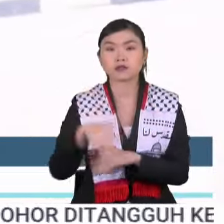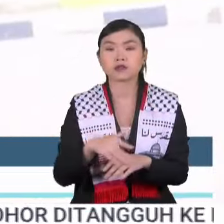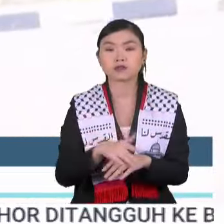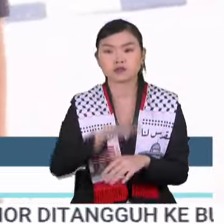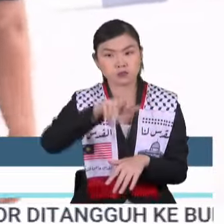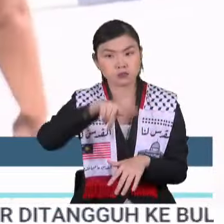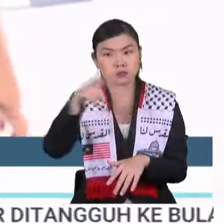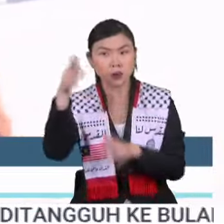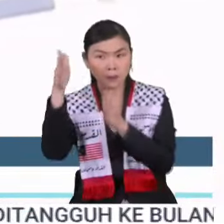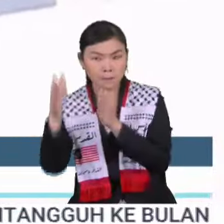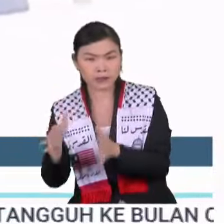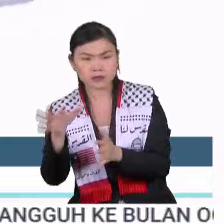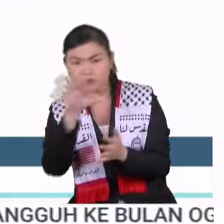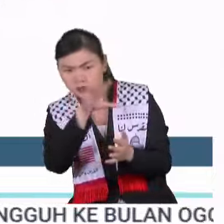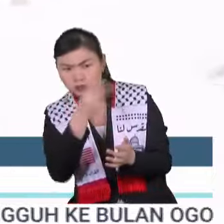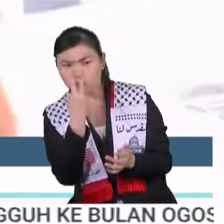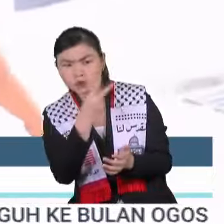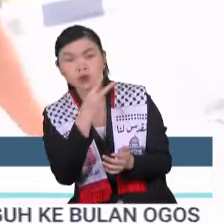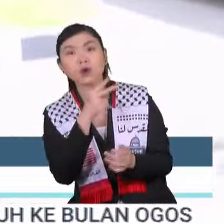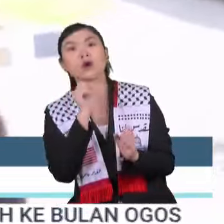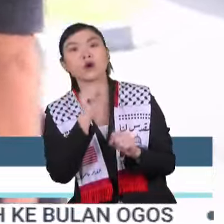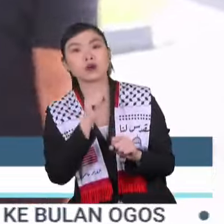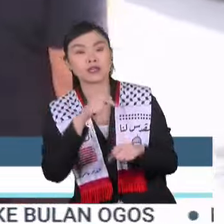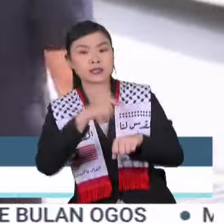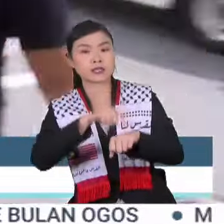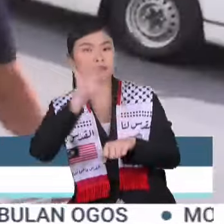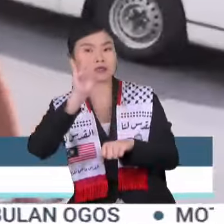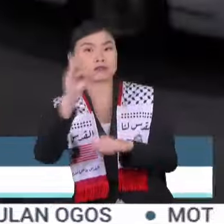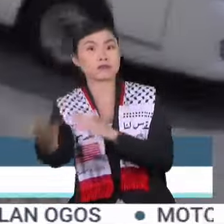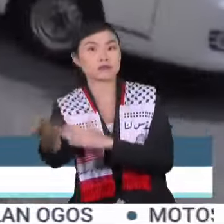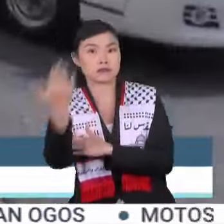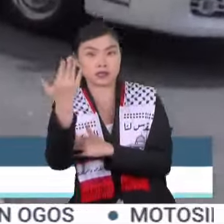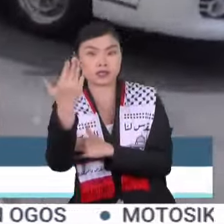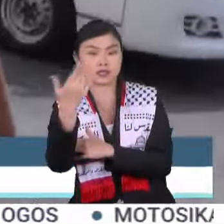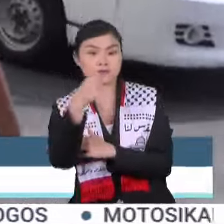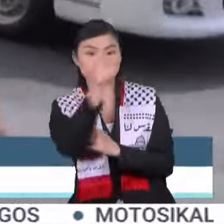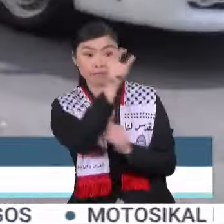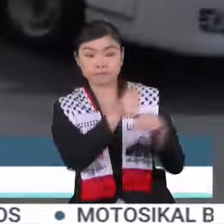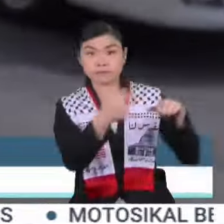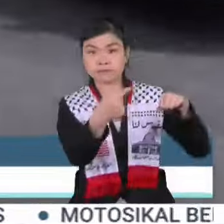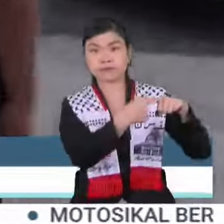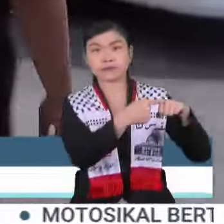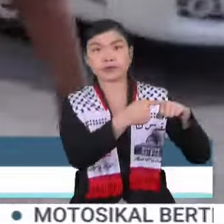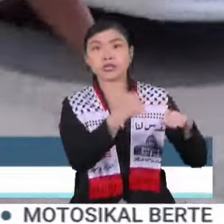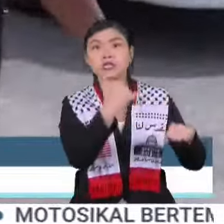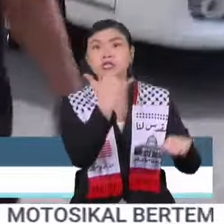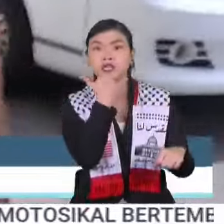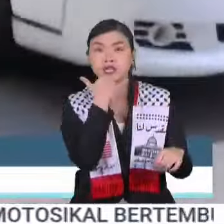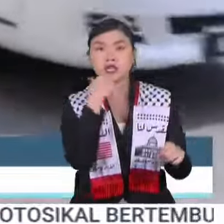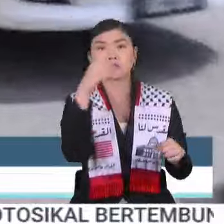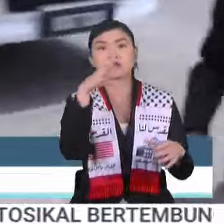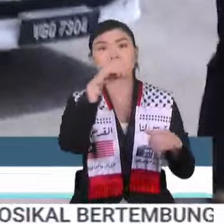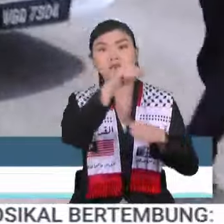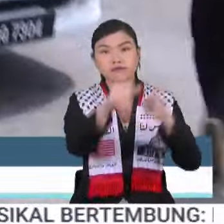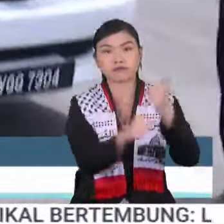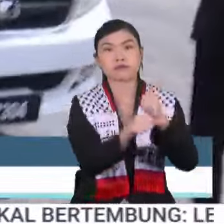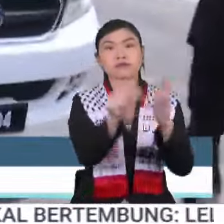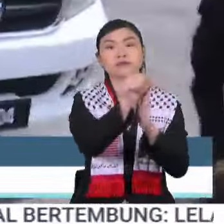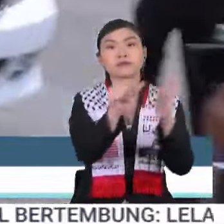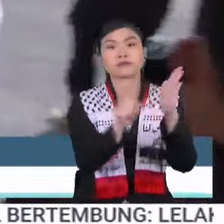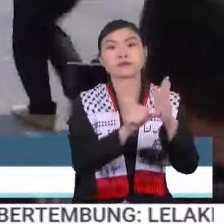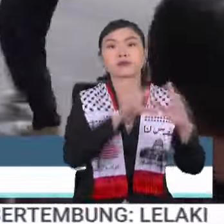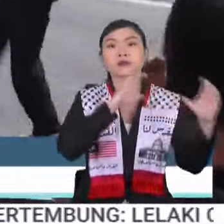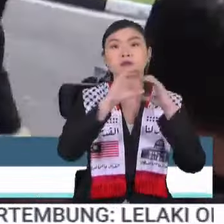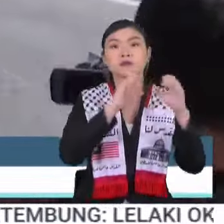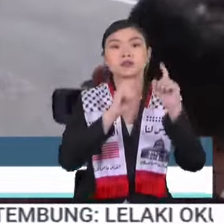pelayar Facebook pada 7 pagi hari yang sama oleh itu tertuduh didapati melakukan kesalahan mengikut seksyen 2331